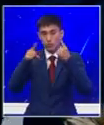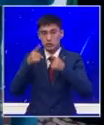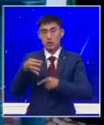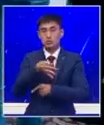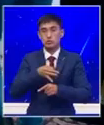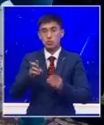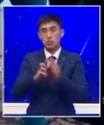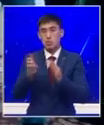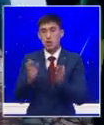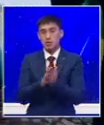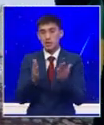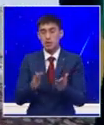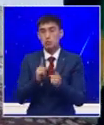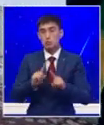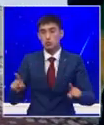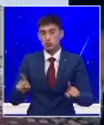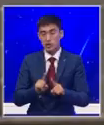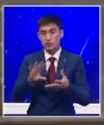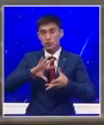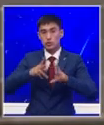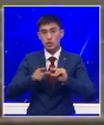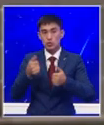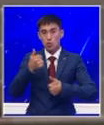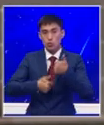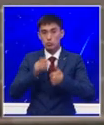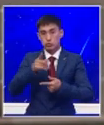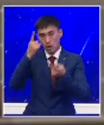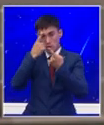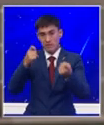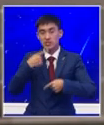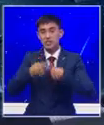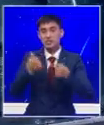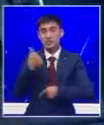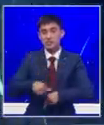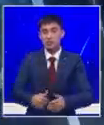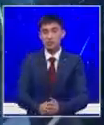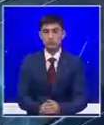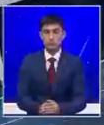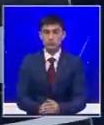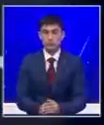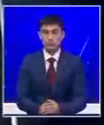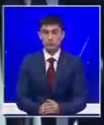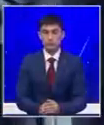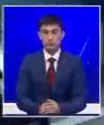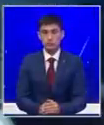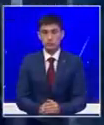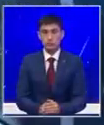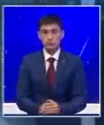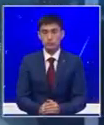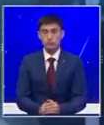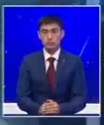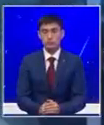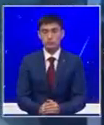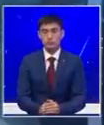областных библиотек и музея результаты конкурса будут объявлены через неделю шандо Назарбаев бижан НБА телеканал